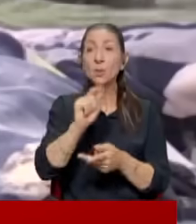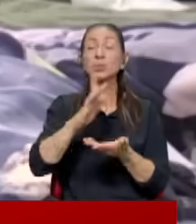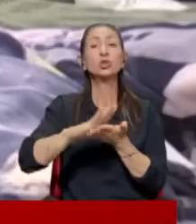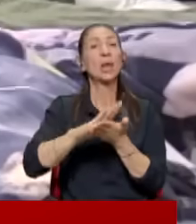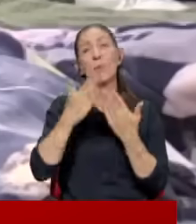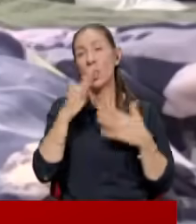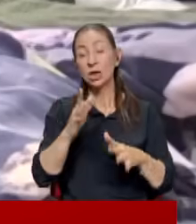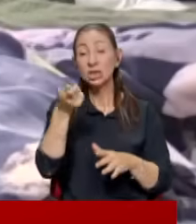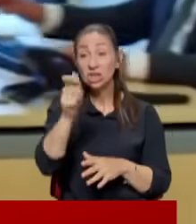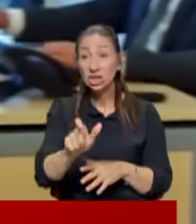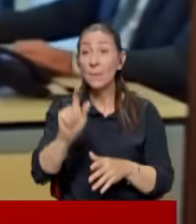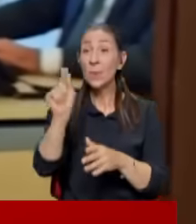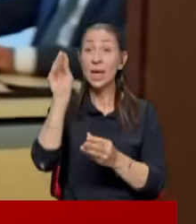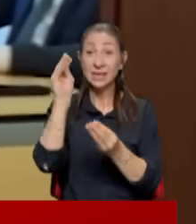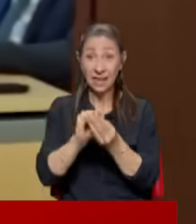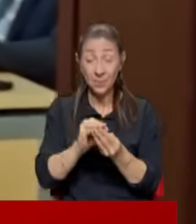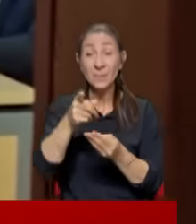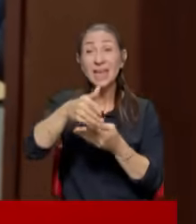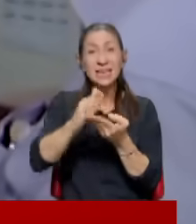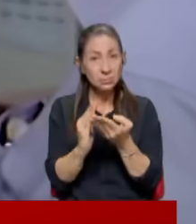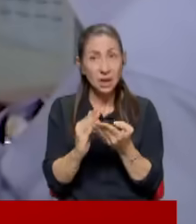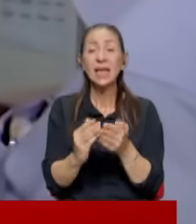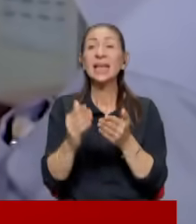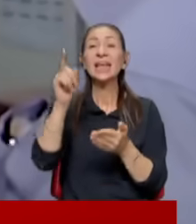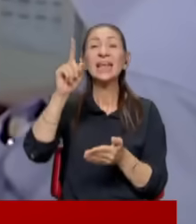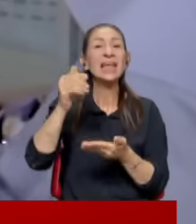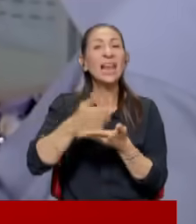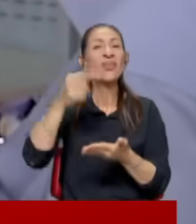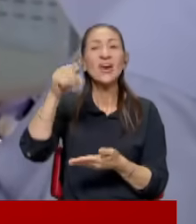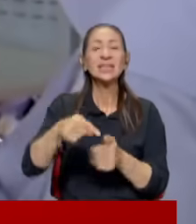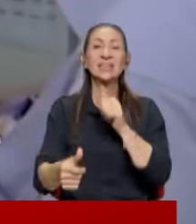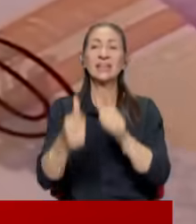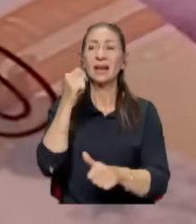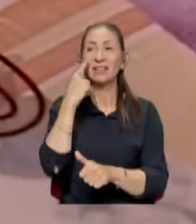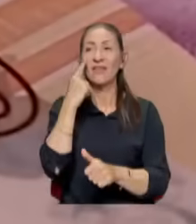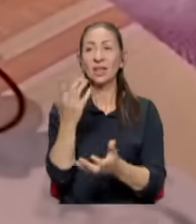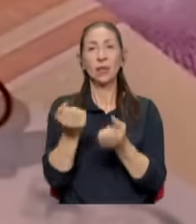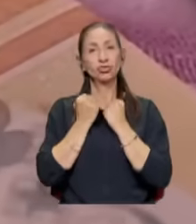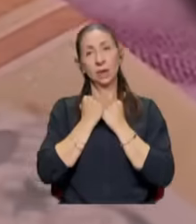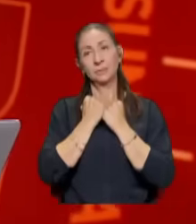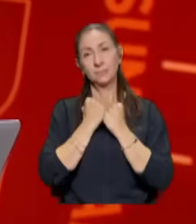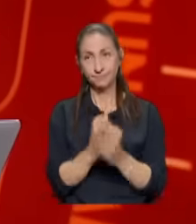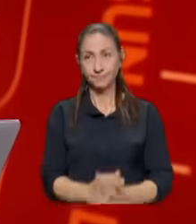olmayacak. İşçiye memura yapılan zamların bir kısmı gelir vergisiyle tekrar devlete dönecek.